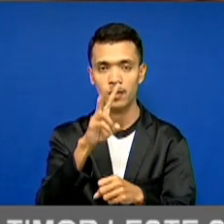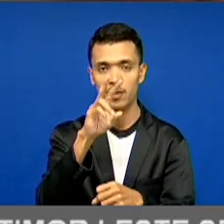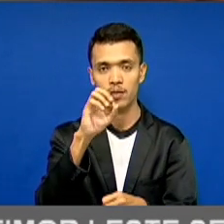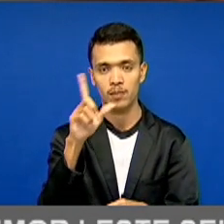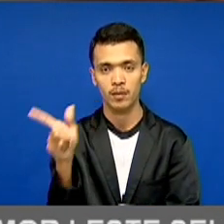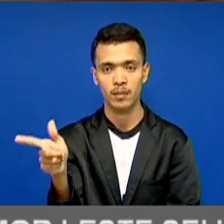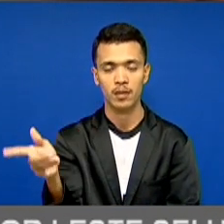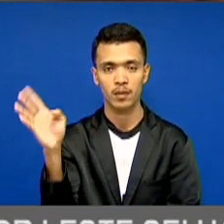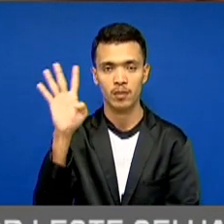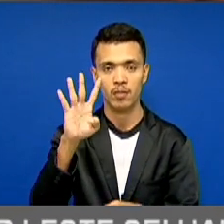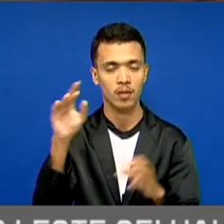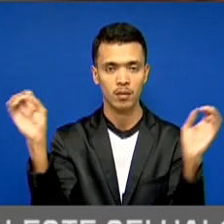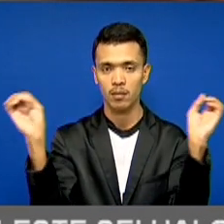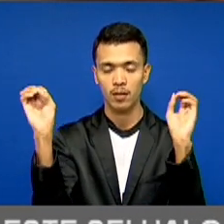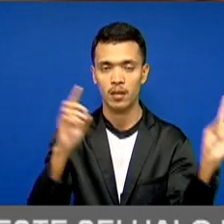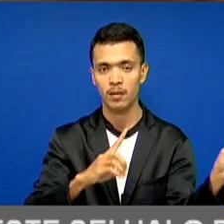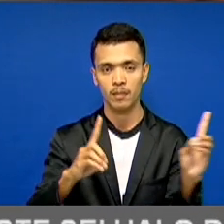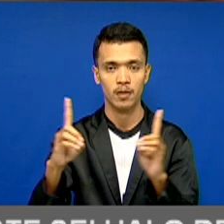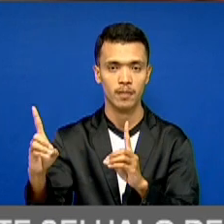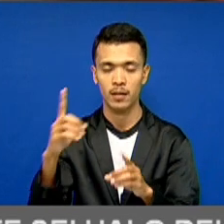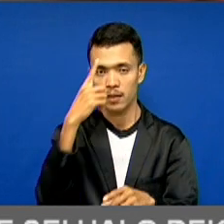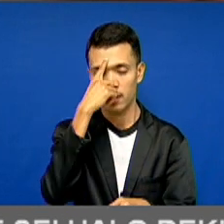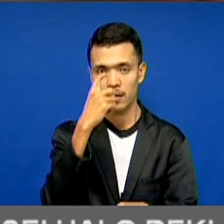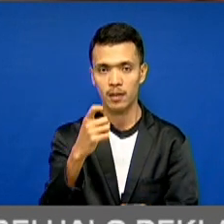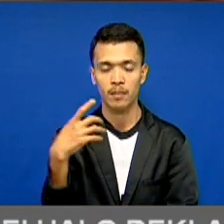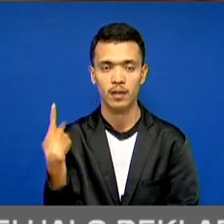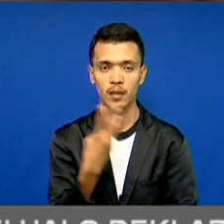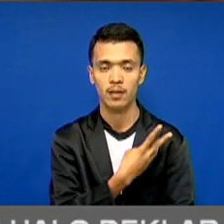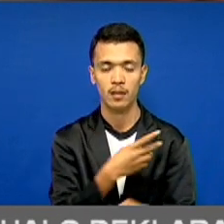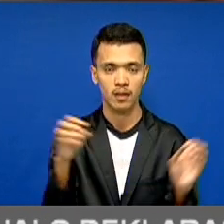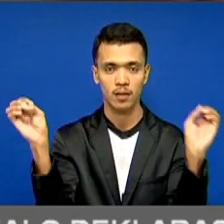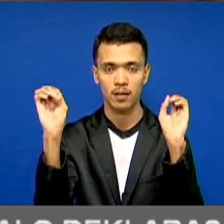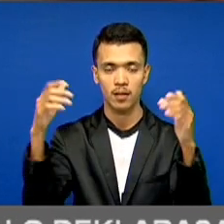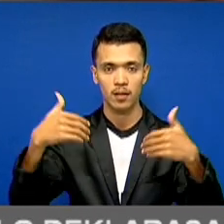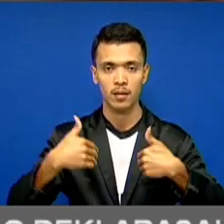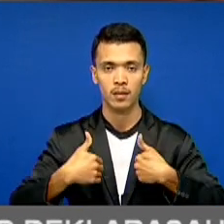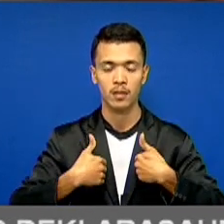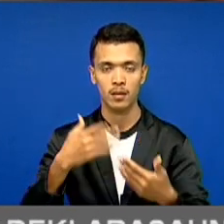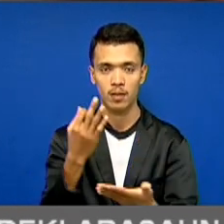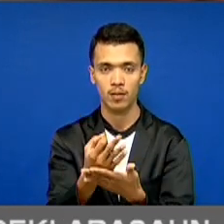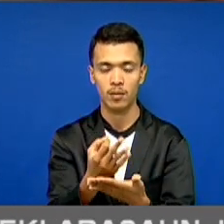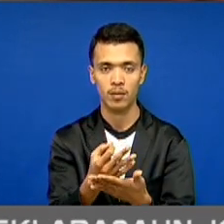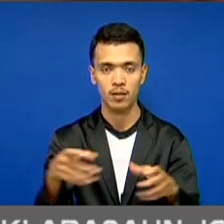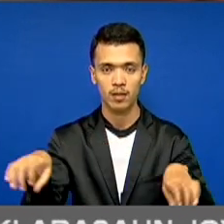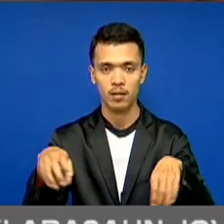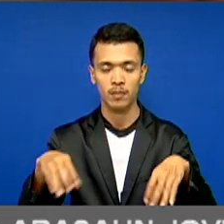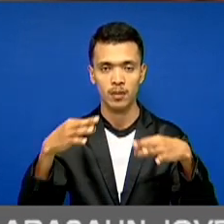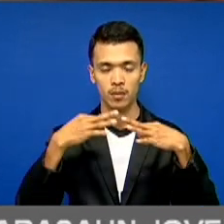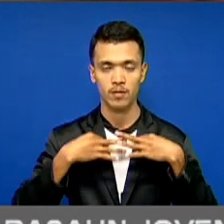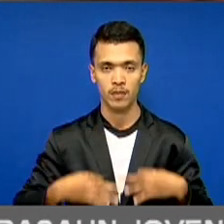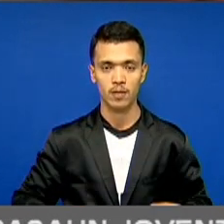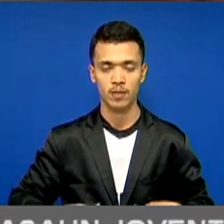consegue realiza ida ne razão tamba ita la iha orçamento ba projeto físico nia iha